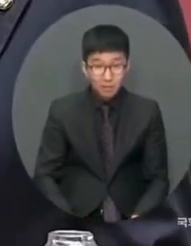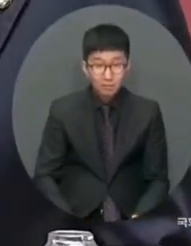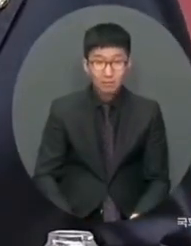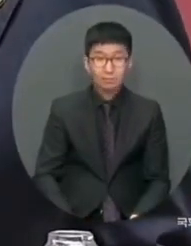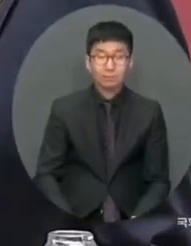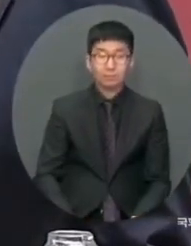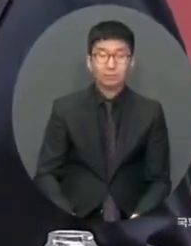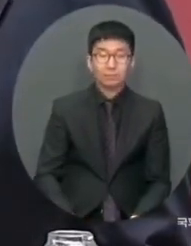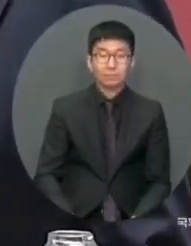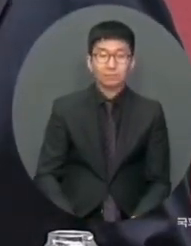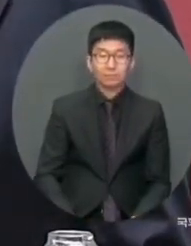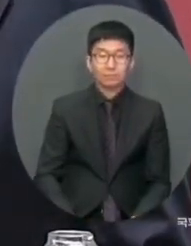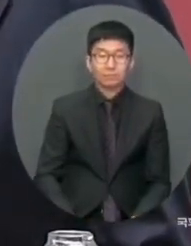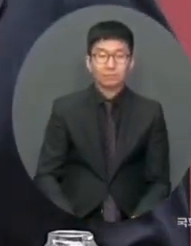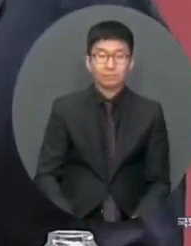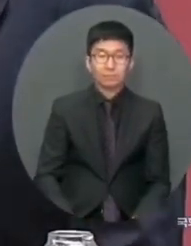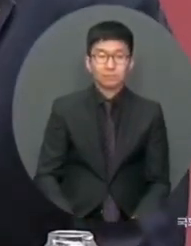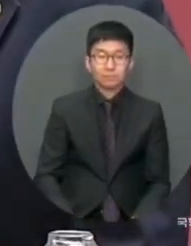이해하겠습니다.